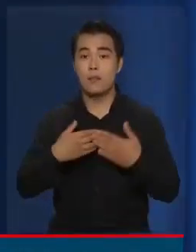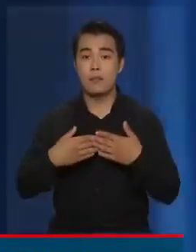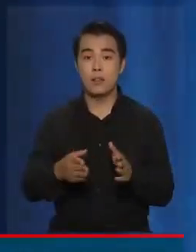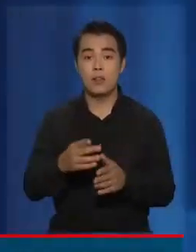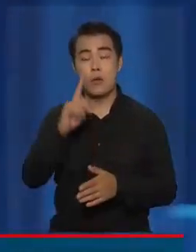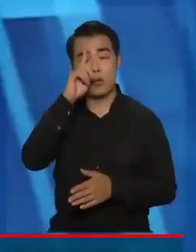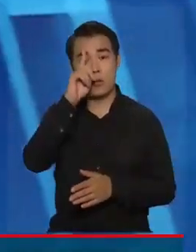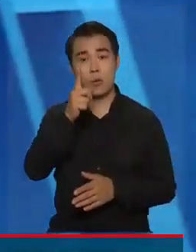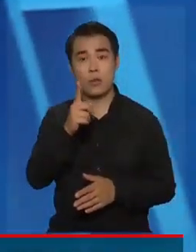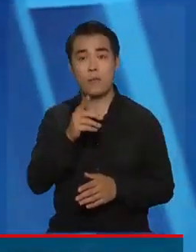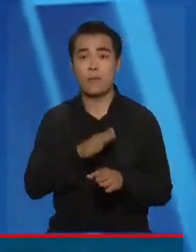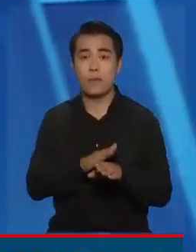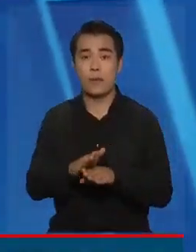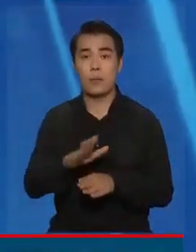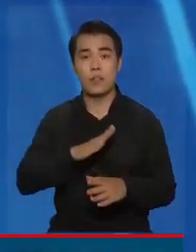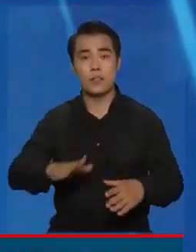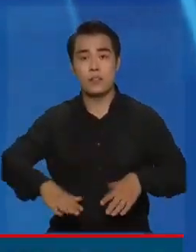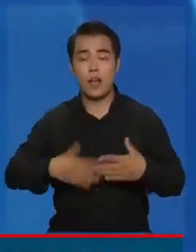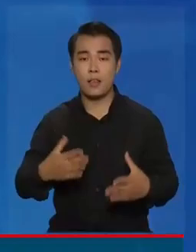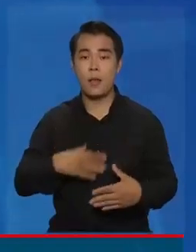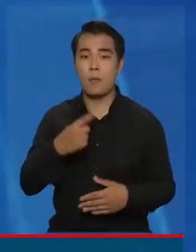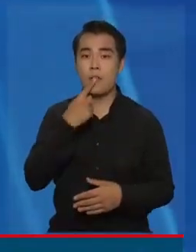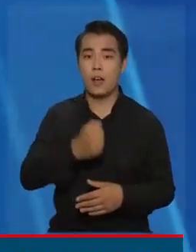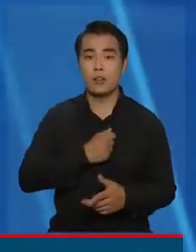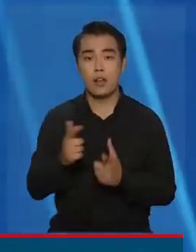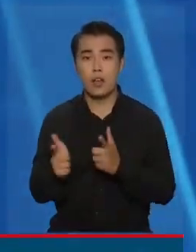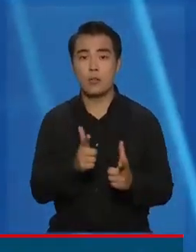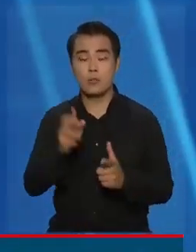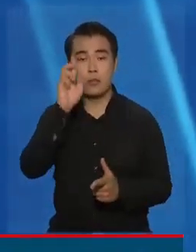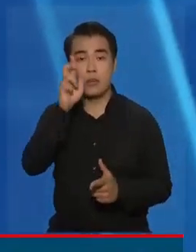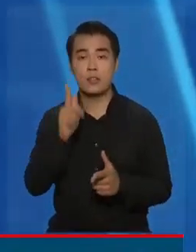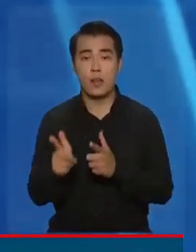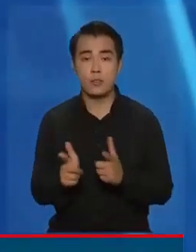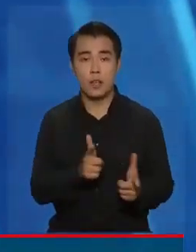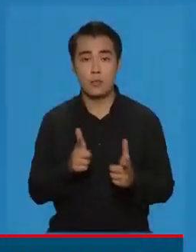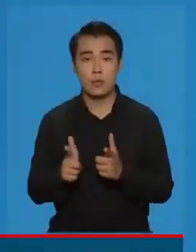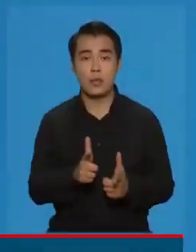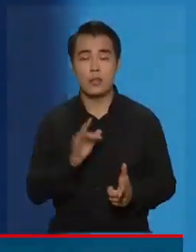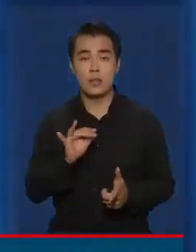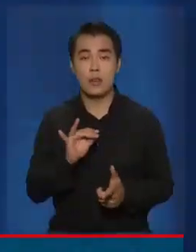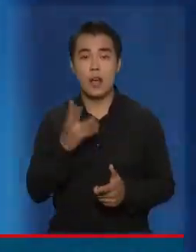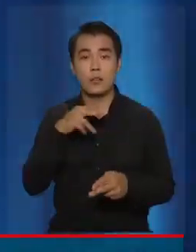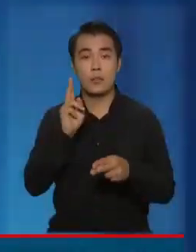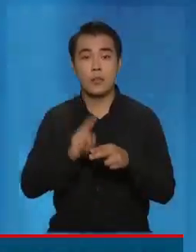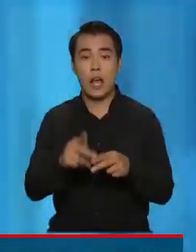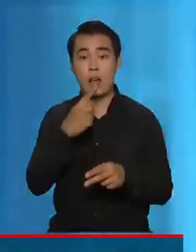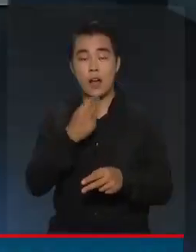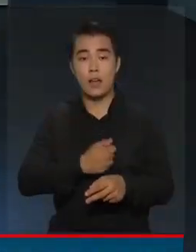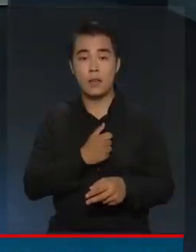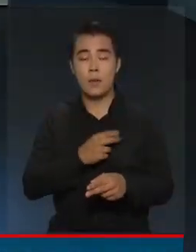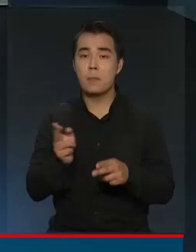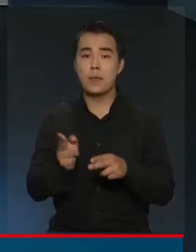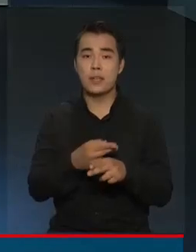целый год выполнял занятия по боевой подготовке, по государственной правовой подготовке. И после завершения службы